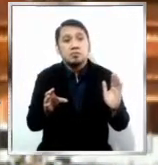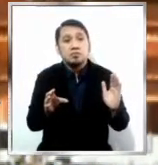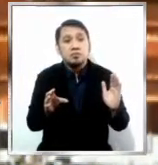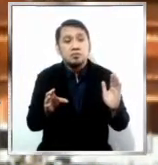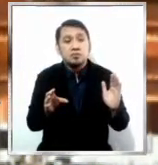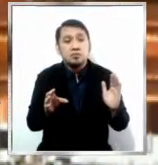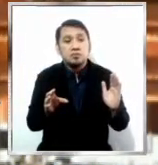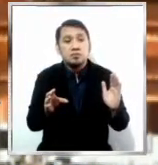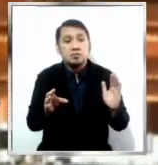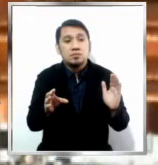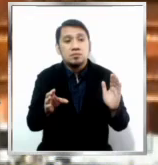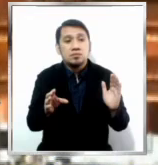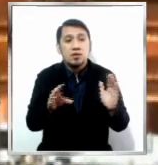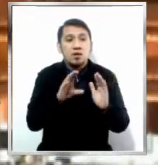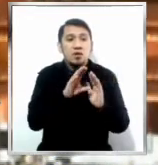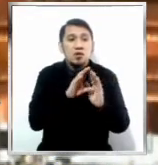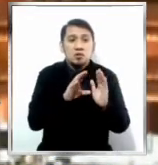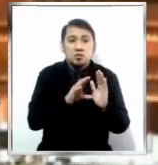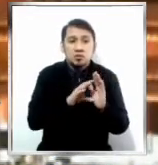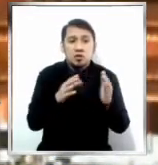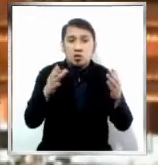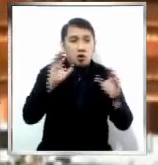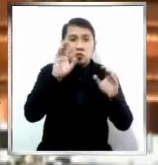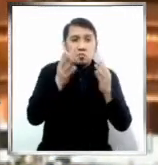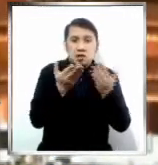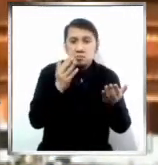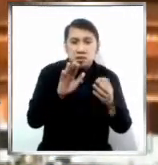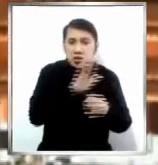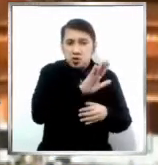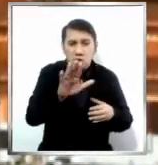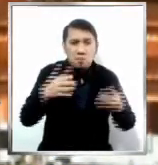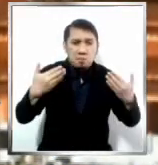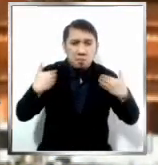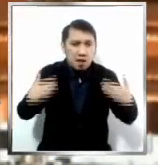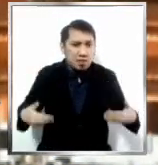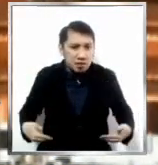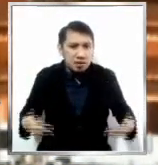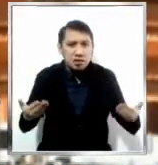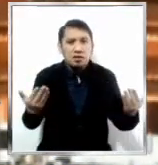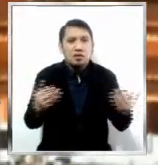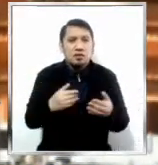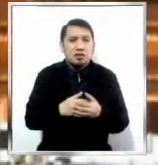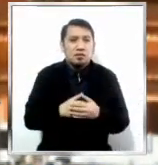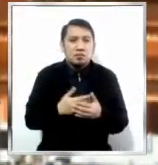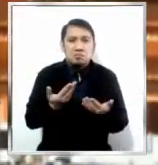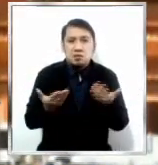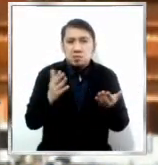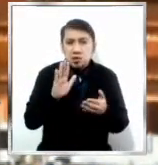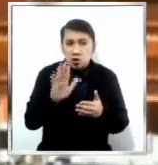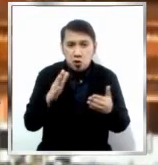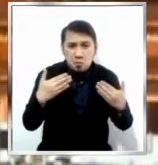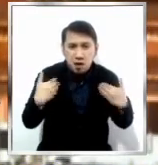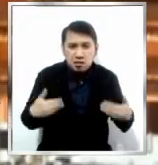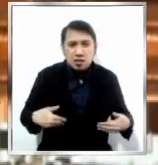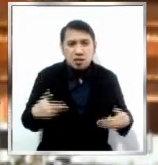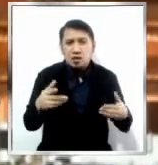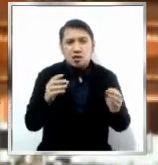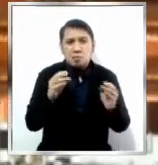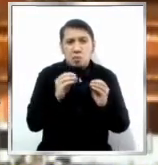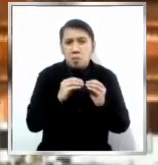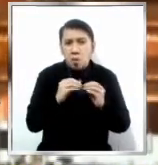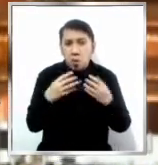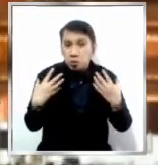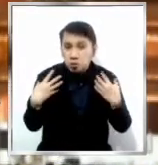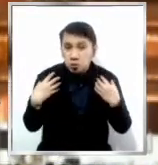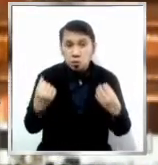yung constitution body mo. You may have, Filipinos may have more antibodies in there.